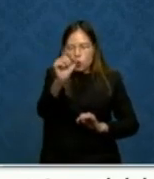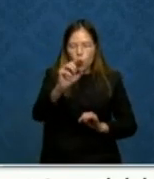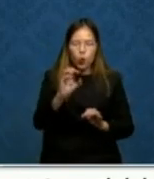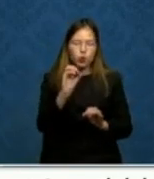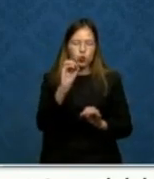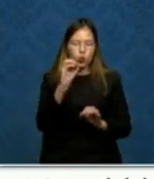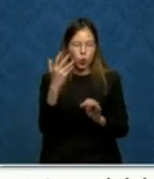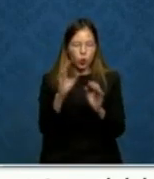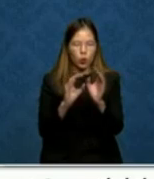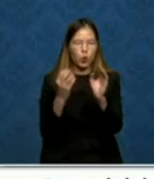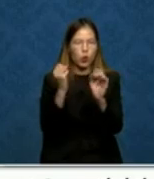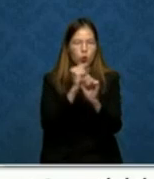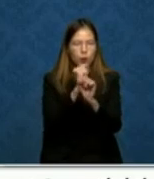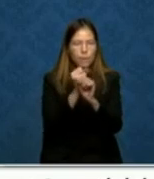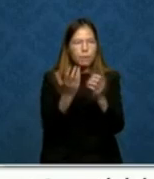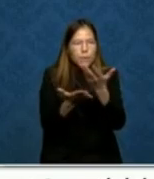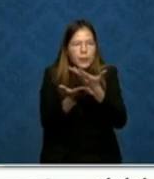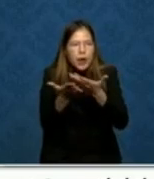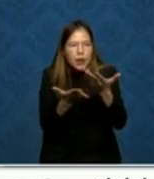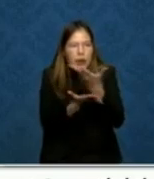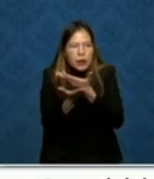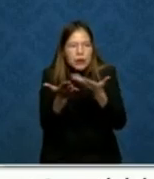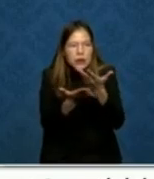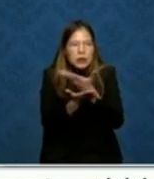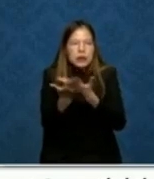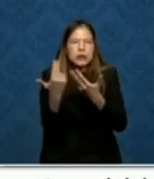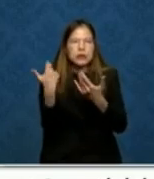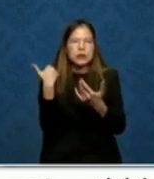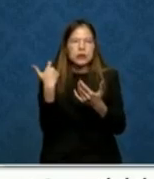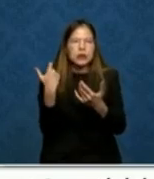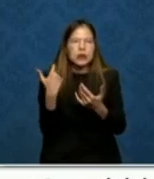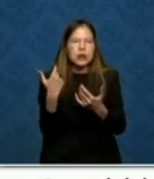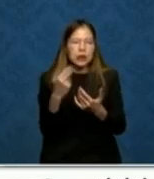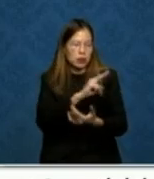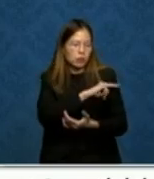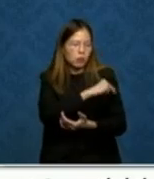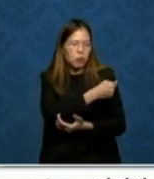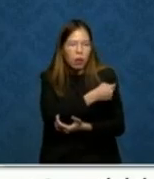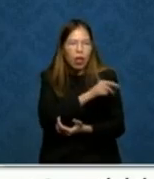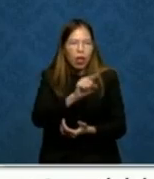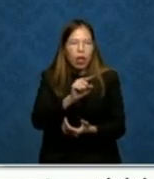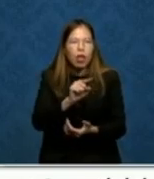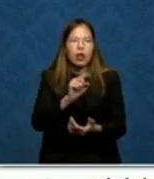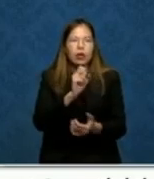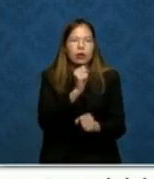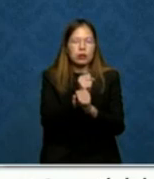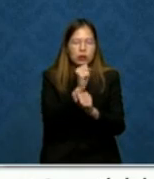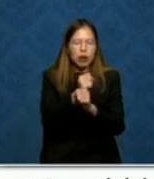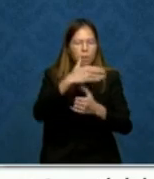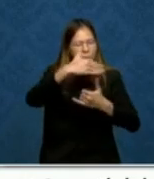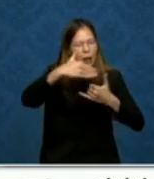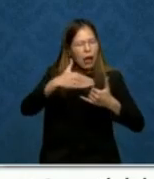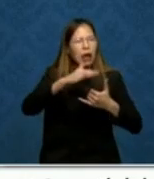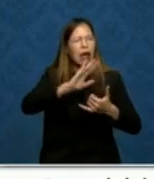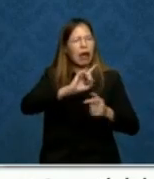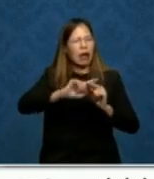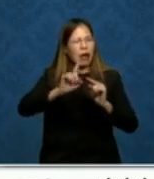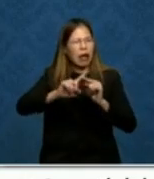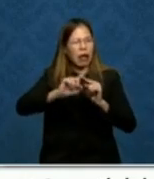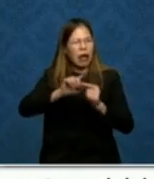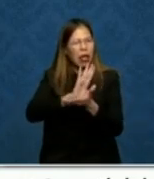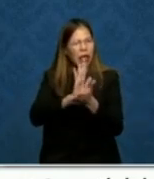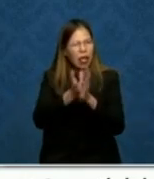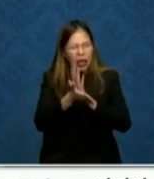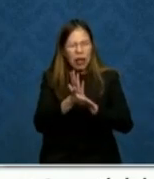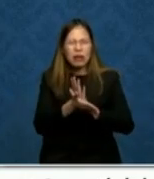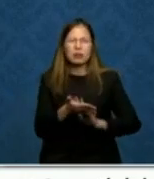ได้คำปรึกษาและการดูแลจากแพทย์เนื่องจากการผ่าตัดศัลยกรรมต่างๆมีใครปฏิเสธได้ไหมครับว่าเราเมื่อแป